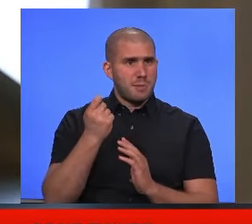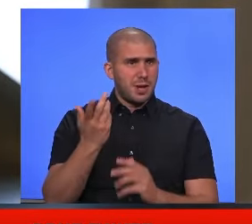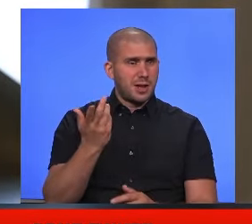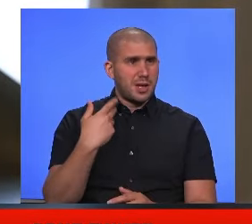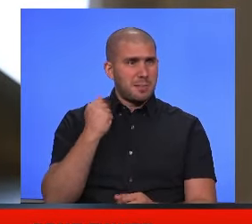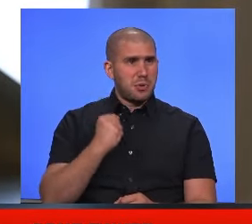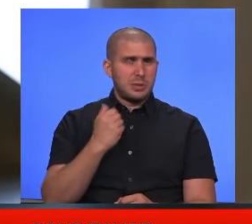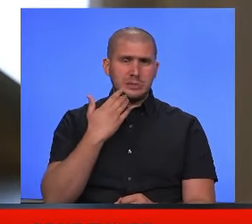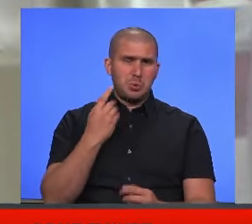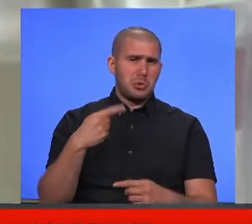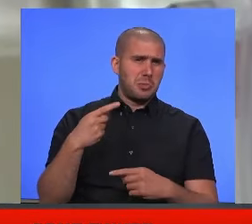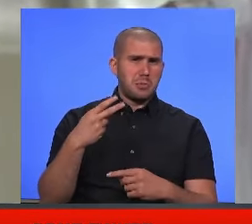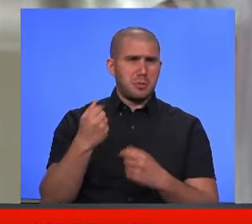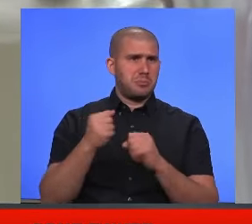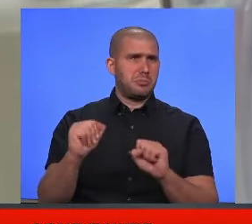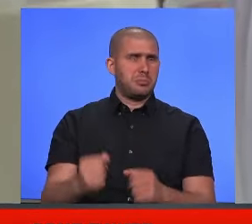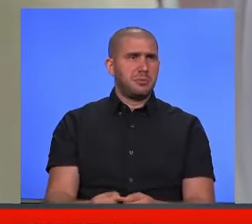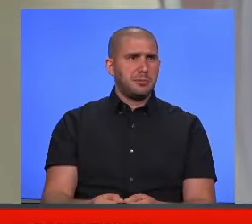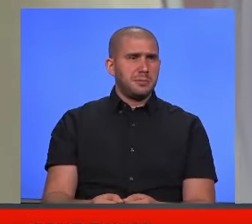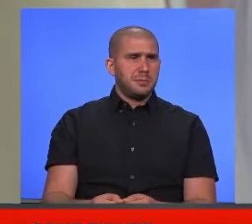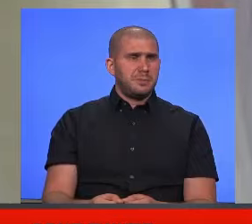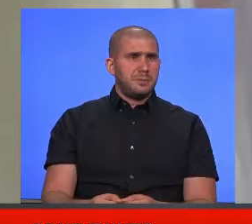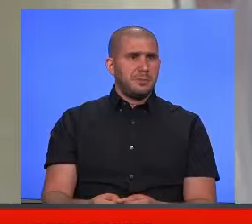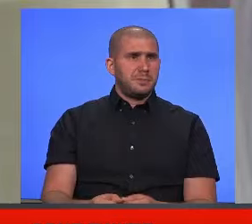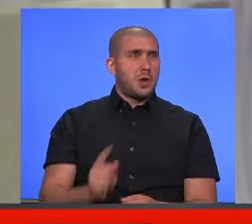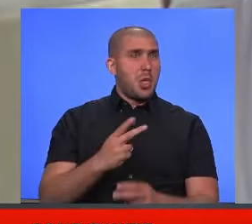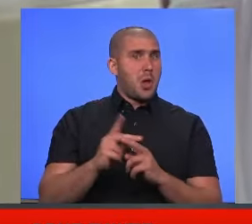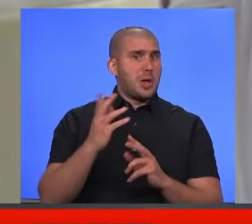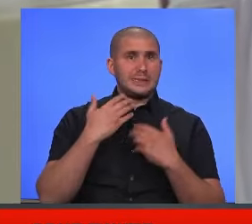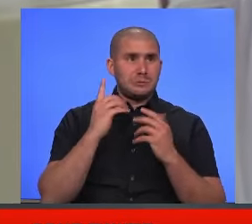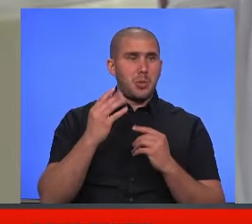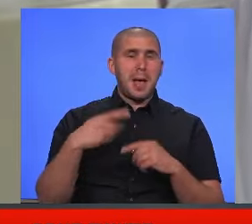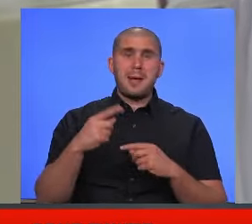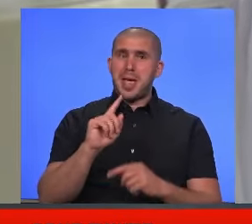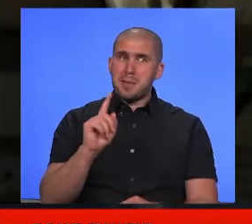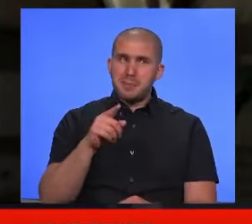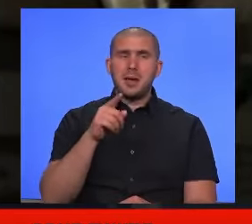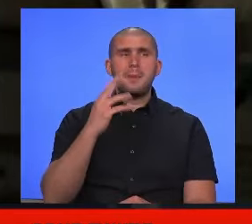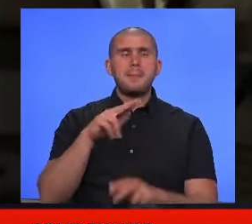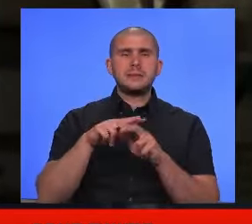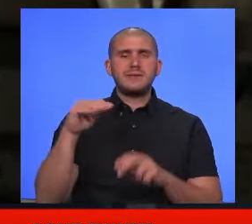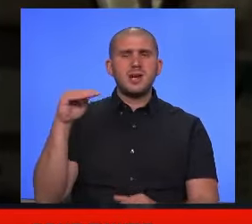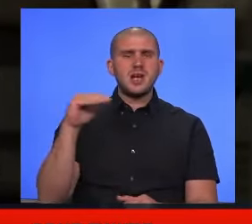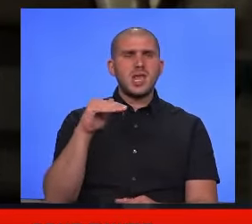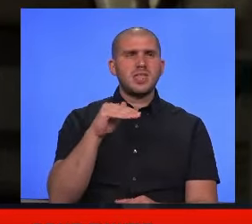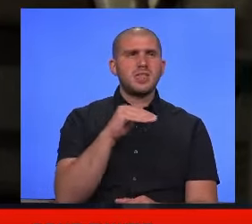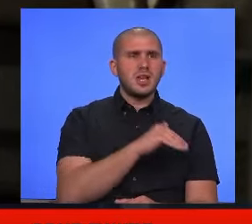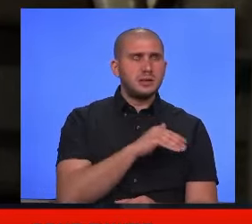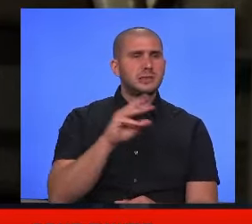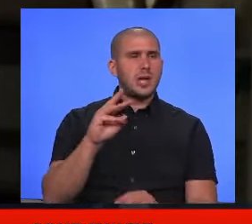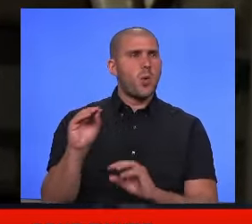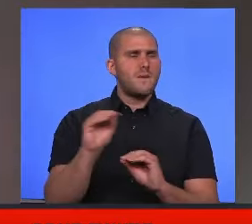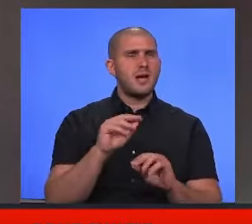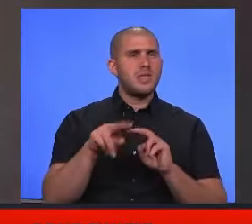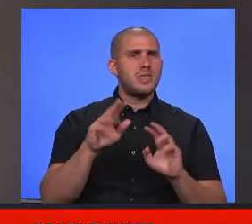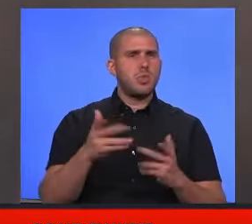שזה סיפור של כמה ימים, אני אשתחרר. לא רק שזה לא היה סיפור של כמה ימים, אלא שהמצב התדרדר, ושרה הועברה